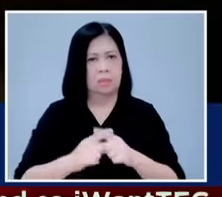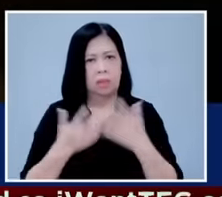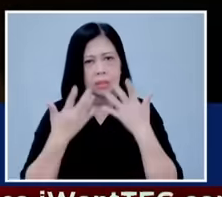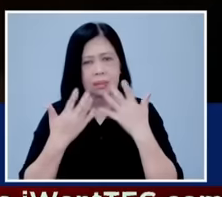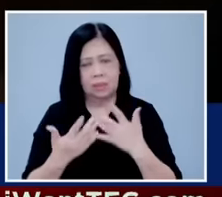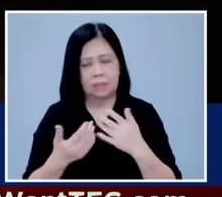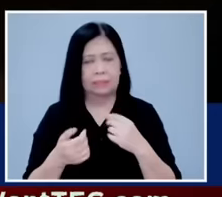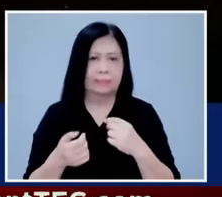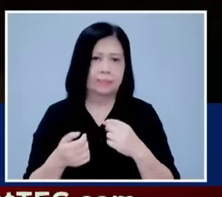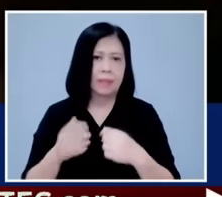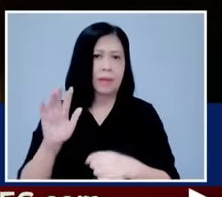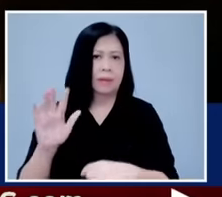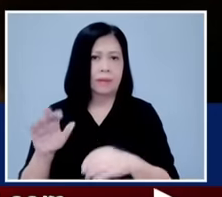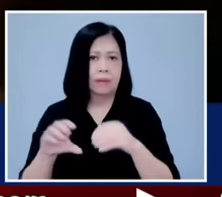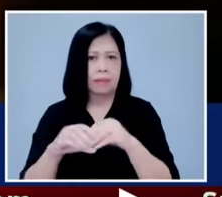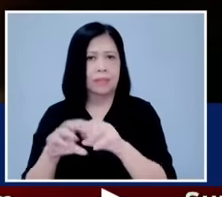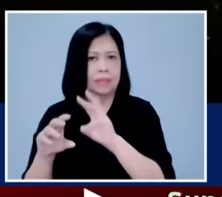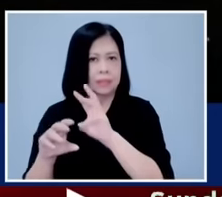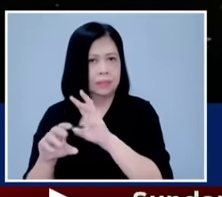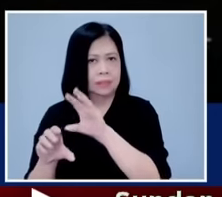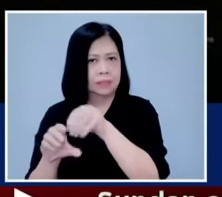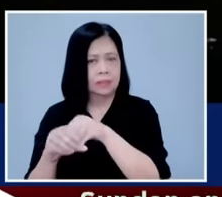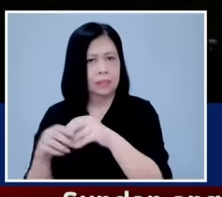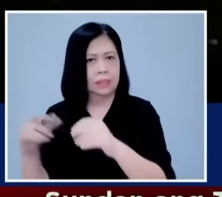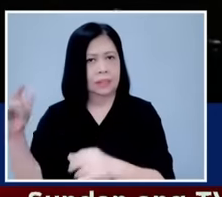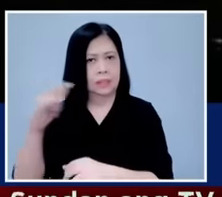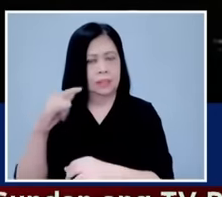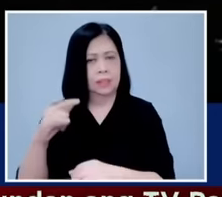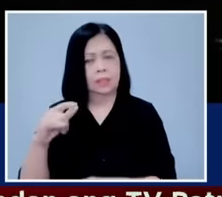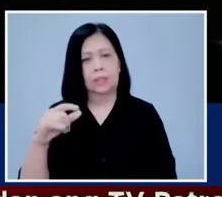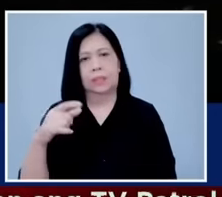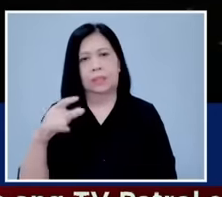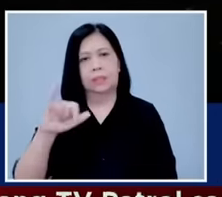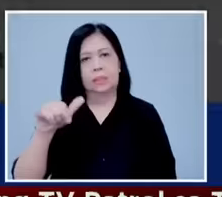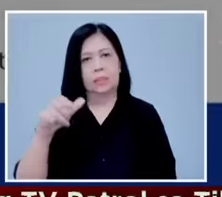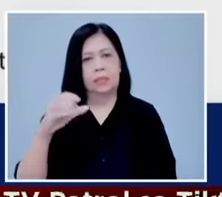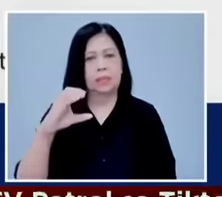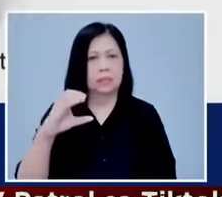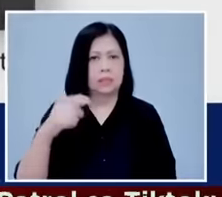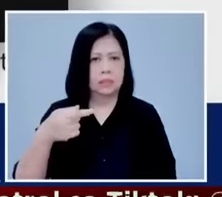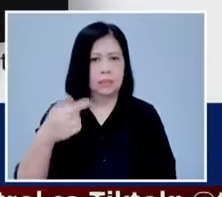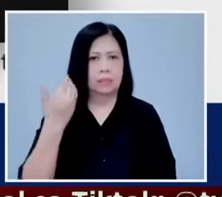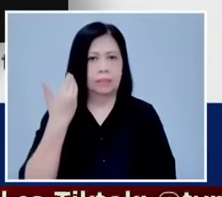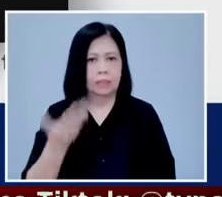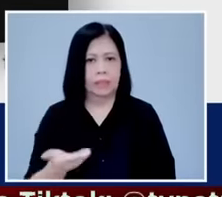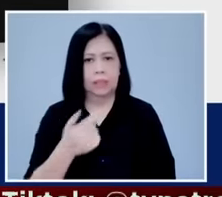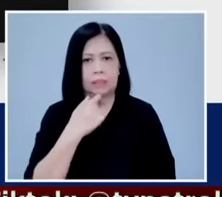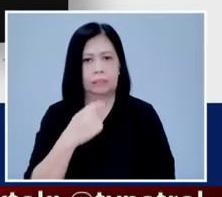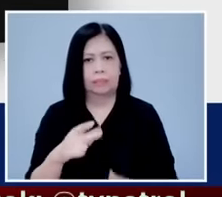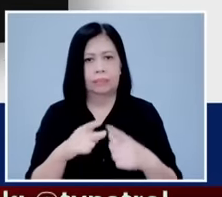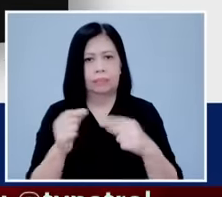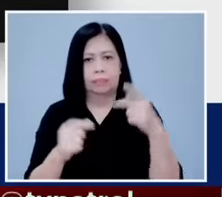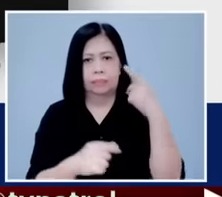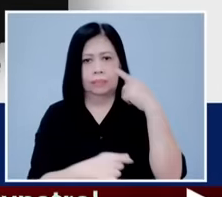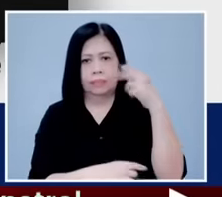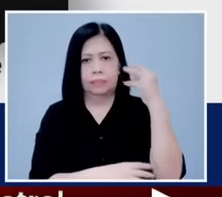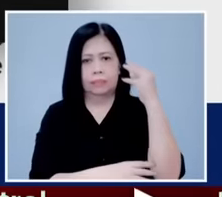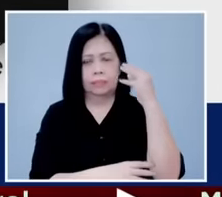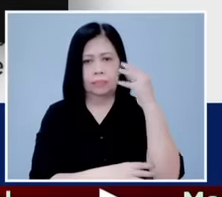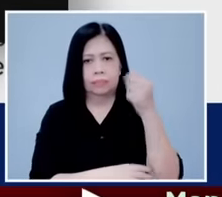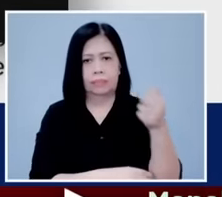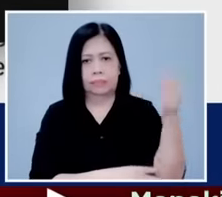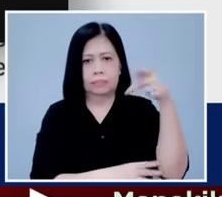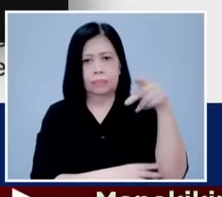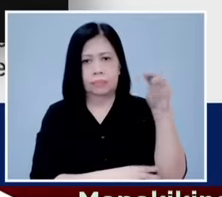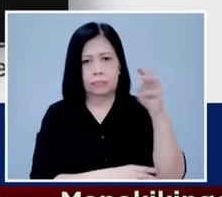palad, 5 sa 6 na sakay ng eroplano ng Japan Coast Guard ang nasawi. Sabi ni Japan Prime Minister Fumio Kishida,